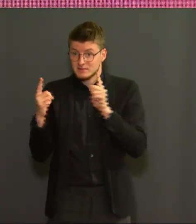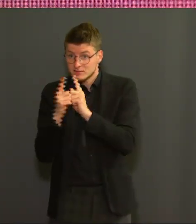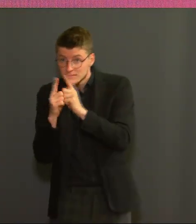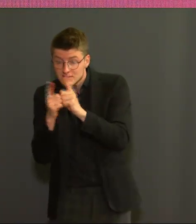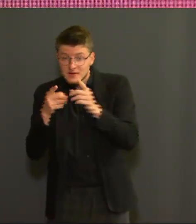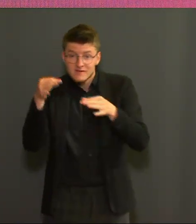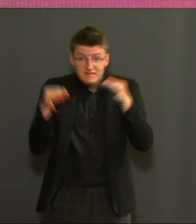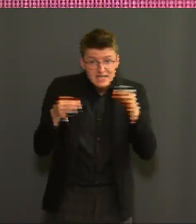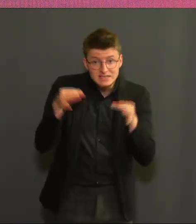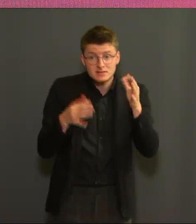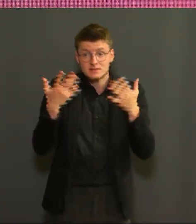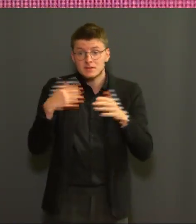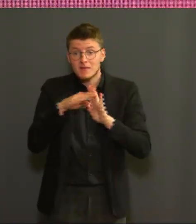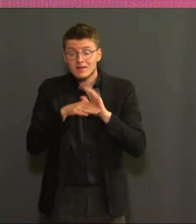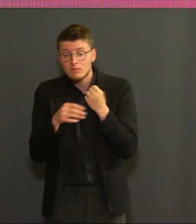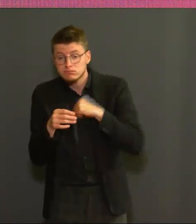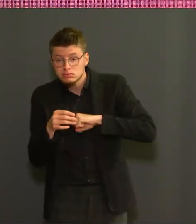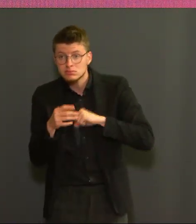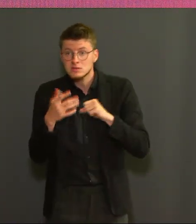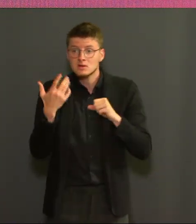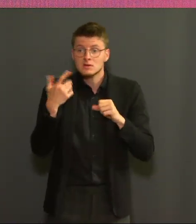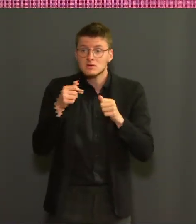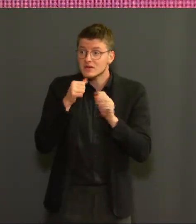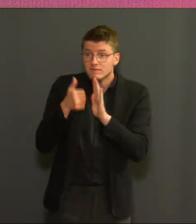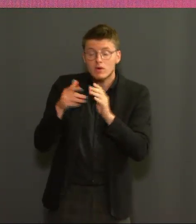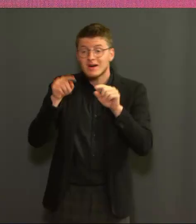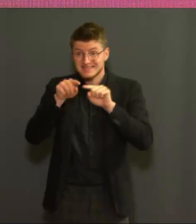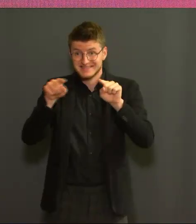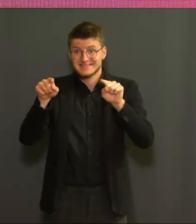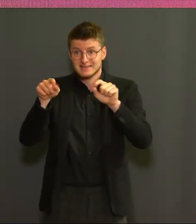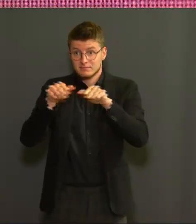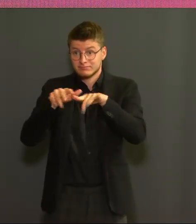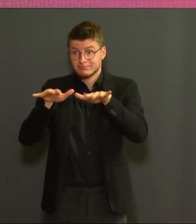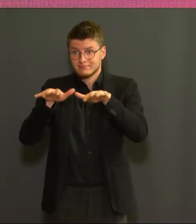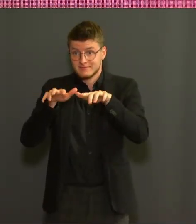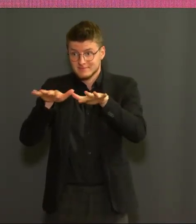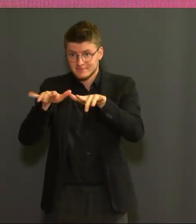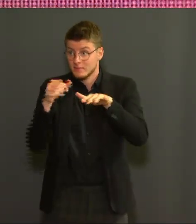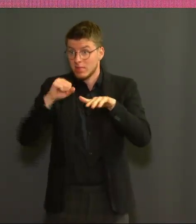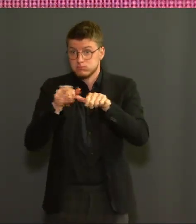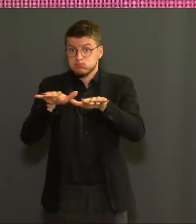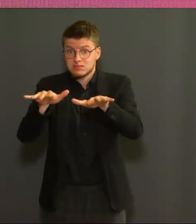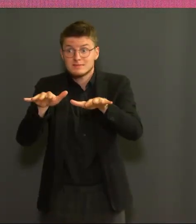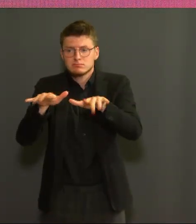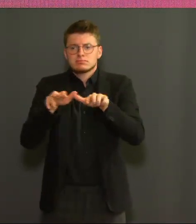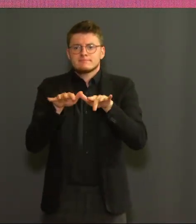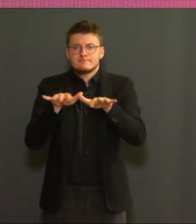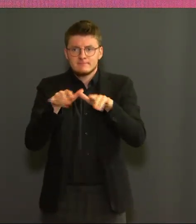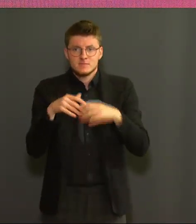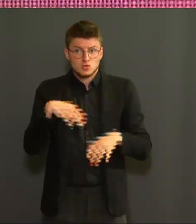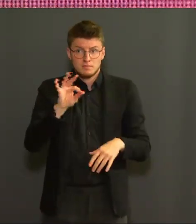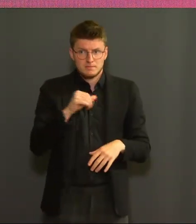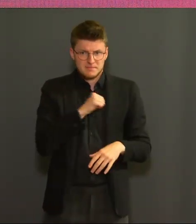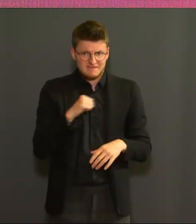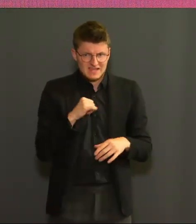die niet in de media te zien zijn, vaak in privésfeer. Dus die dragen allemaal bij. Dus ik zou zeggen, geniet